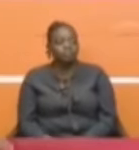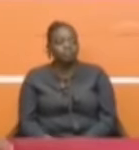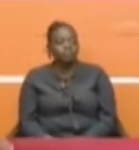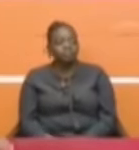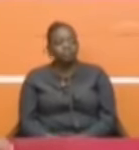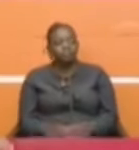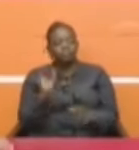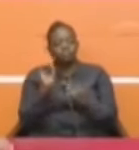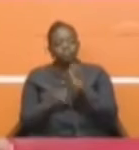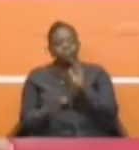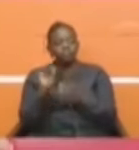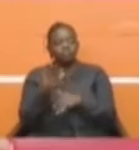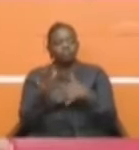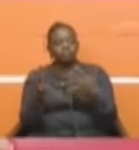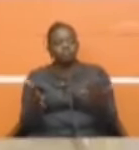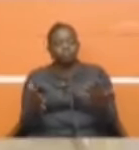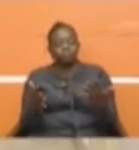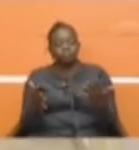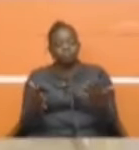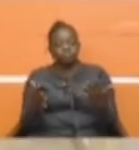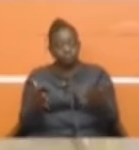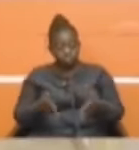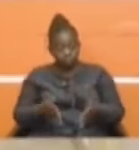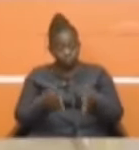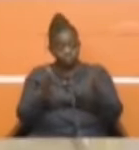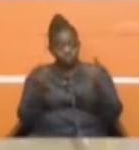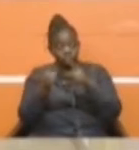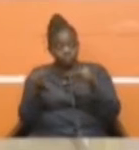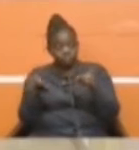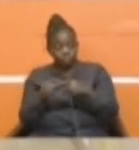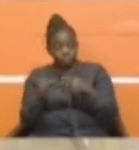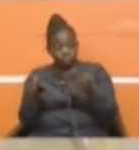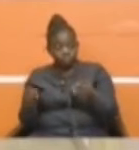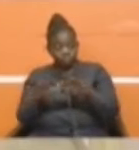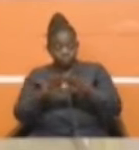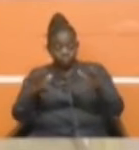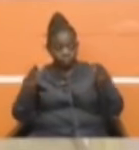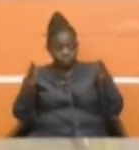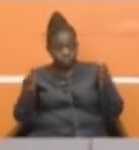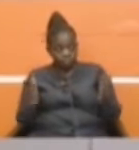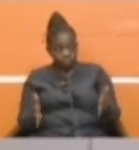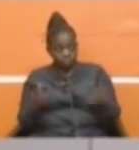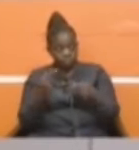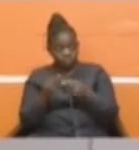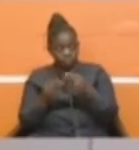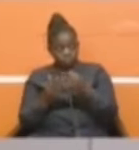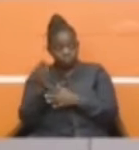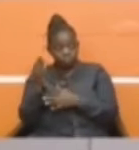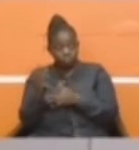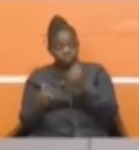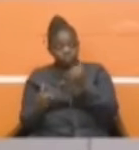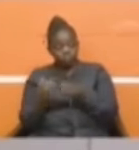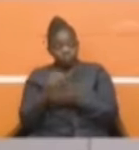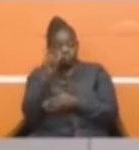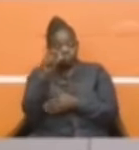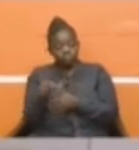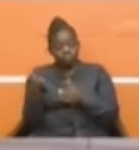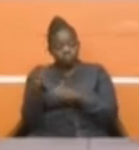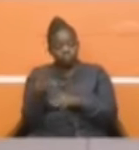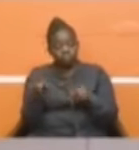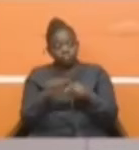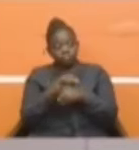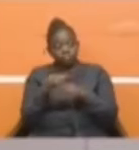babadde ku kitebe kyabwe ku Buganda Road batandisewo n'enkola eyakameeza eneeyitibwamu okuyamba omuntu ng'afudde ne